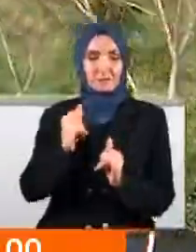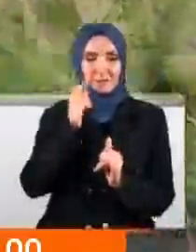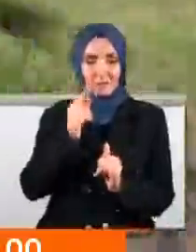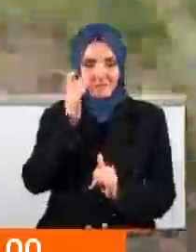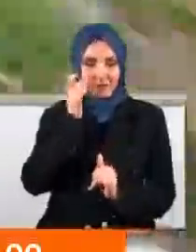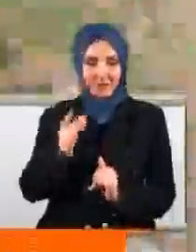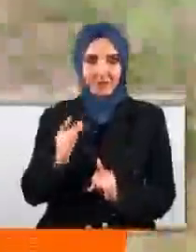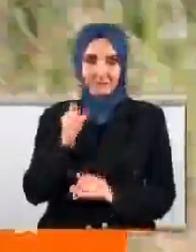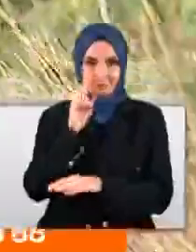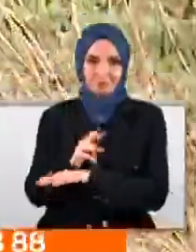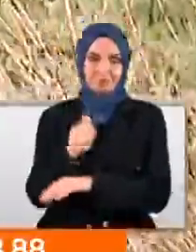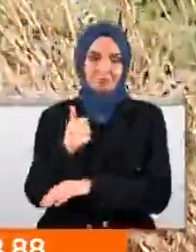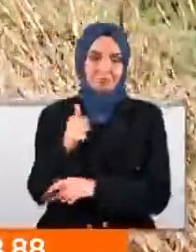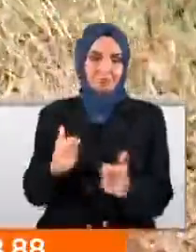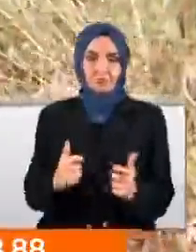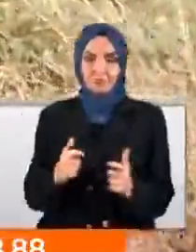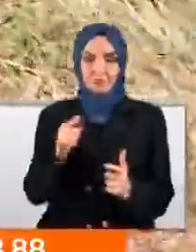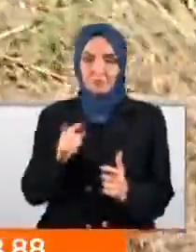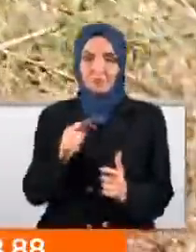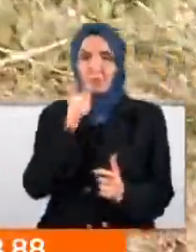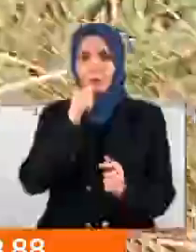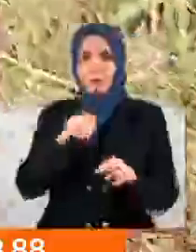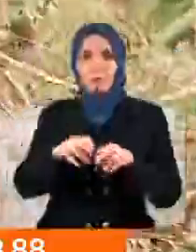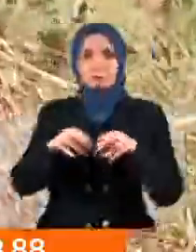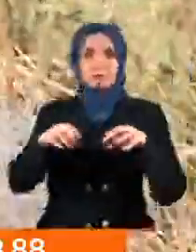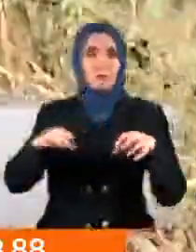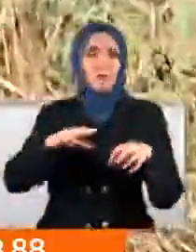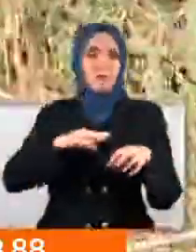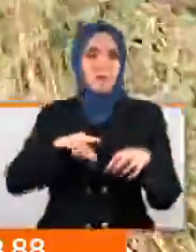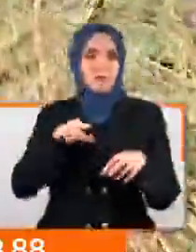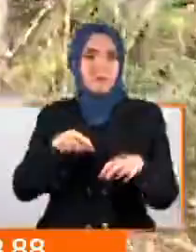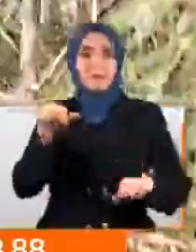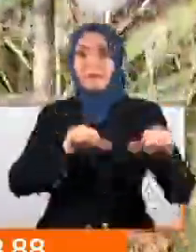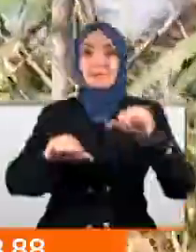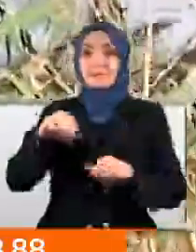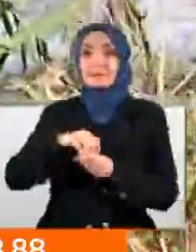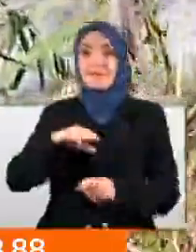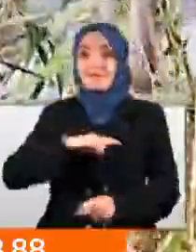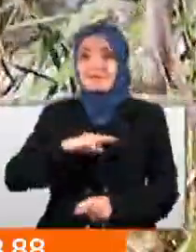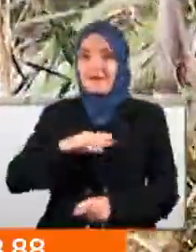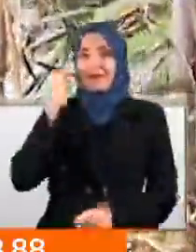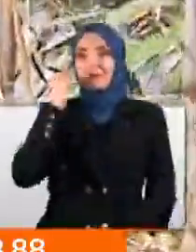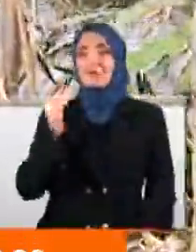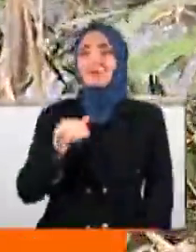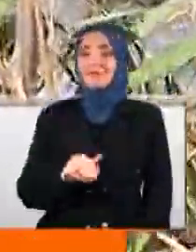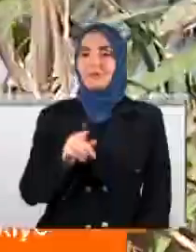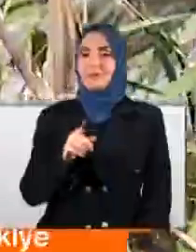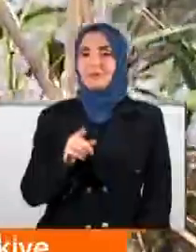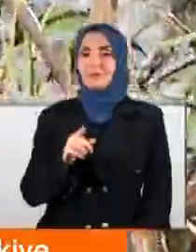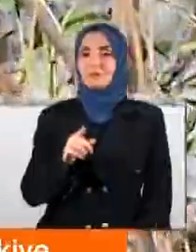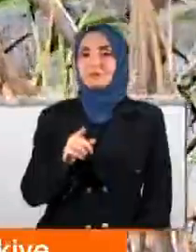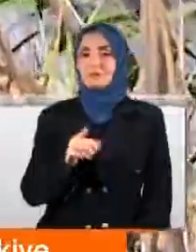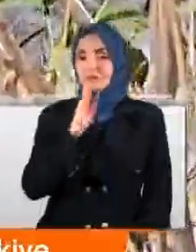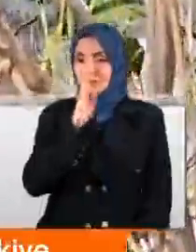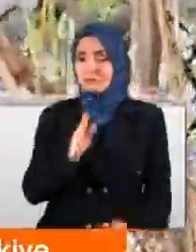Bakın işte köpüren suyu görüyorsunuz. Köpürme bir anlamda kimyasal madde anlamına da geliyor ve ciddi anlamda tonlarca